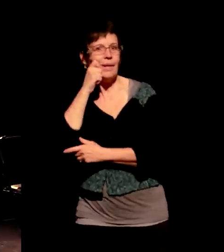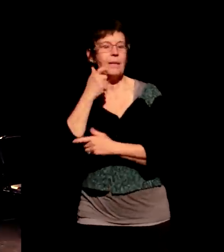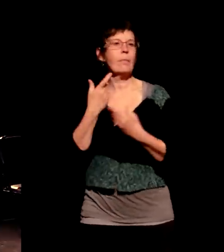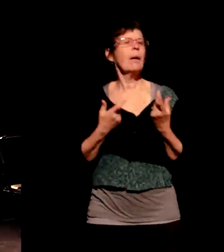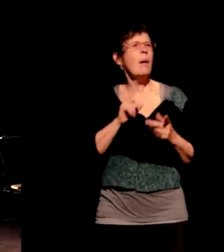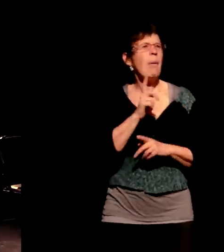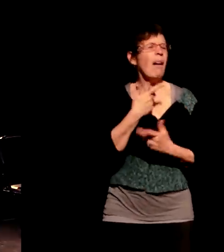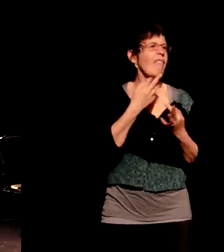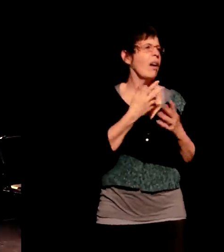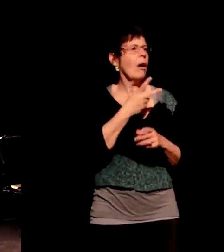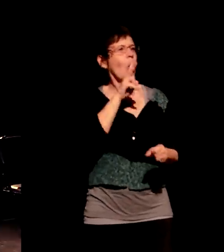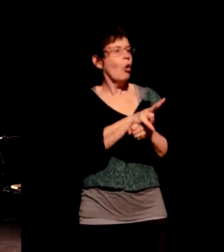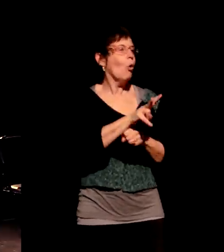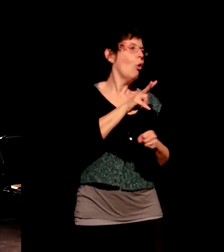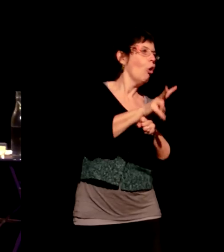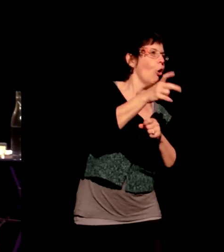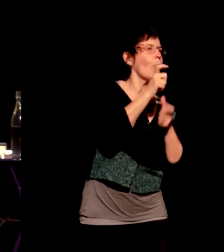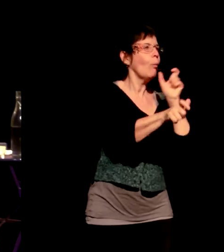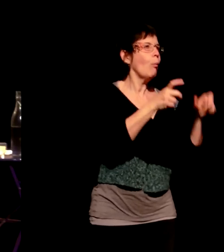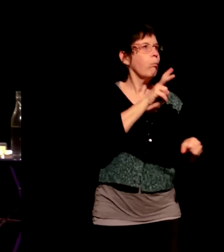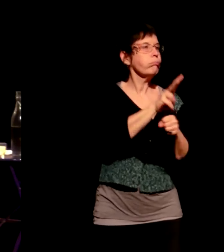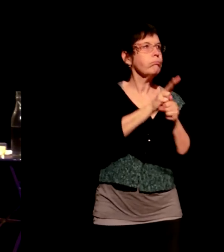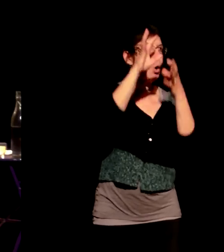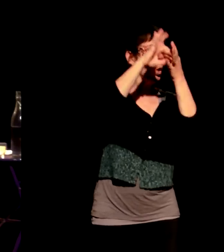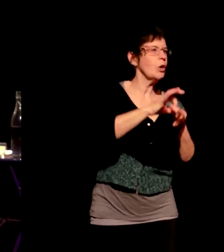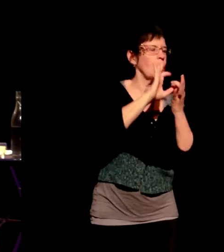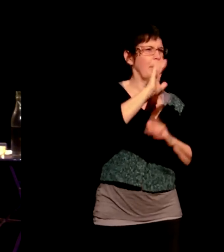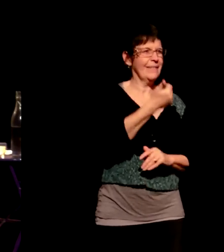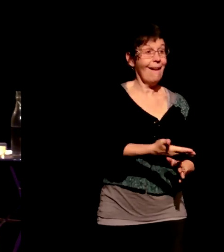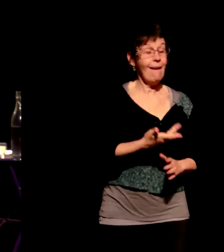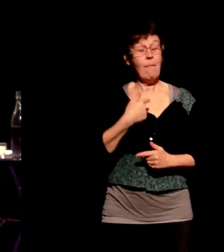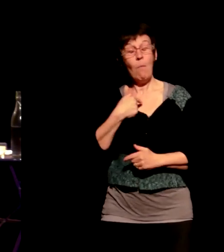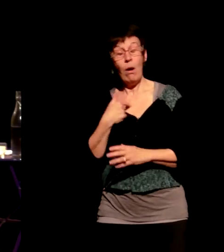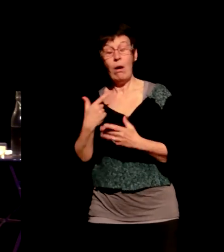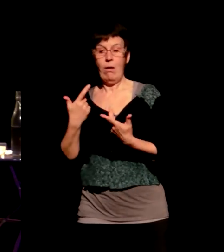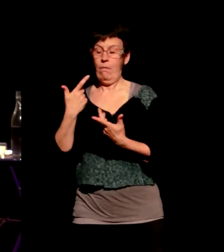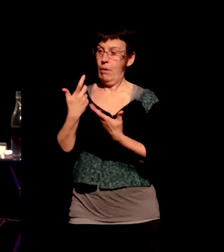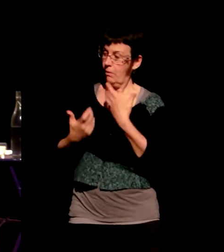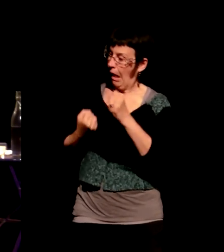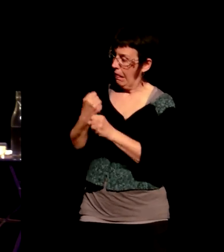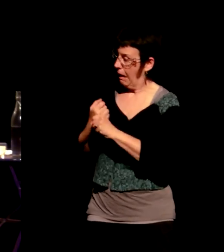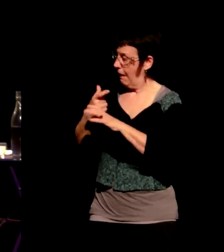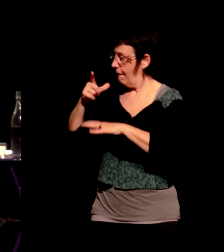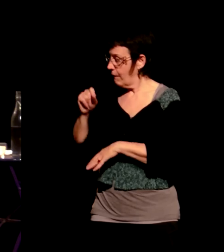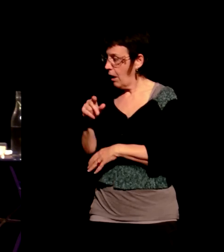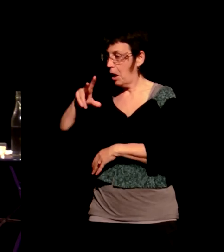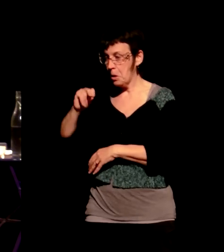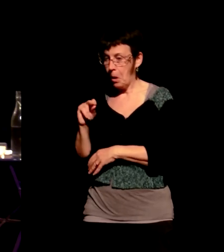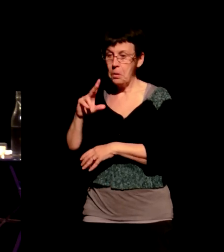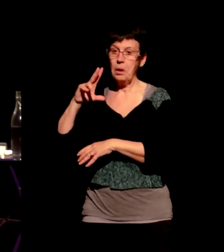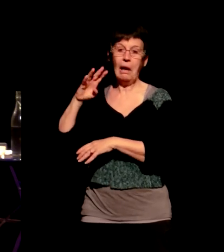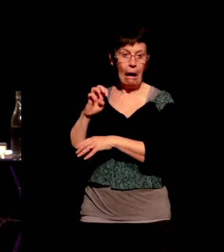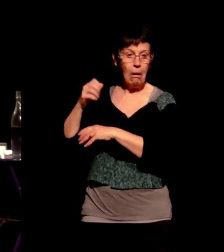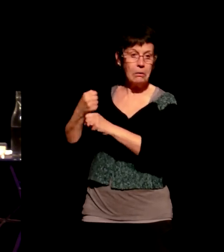de blasphémer ? A-t-on le droit de caricaturer ?» mais concrètement, est-ce que les caricatures qui dans les années 20, 30, 40 sont